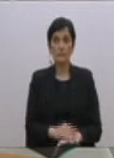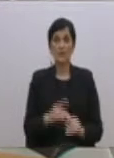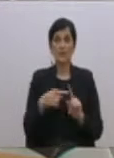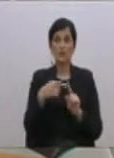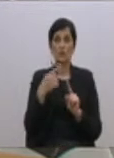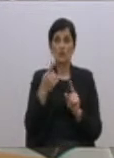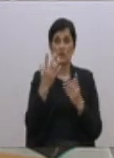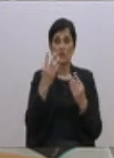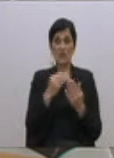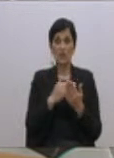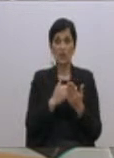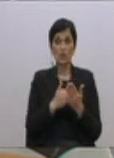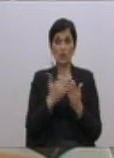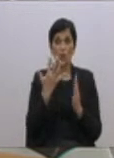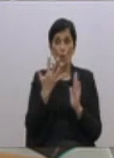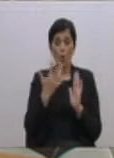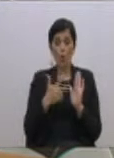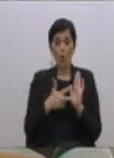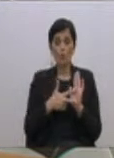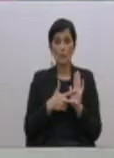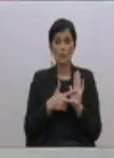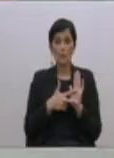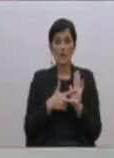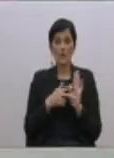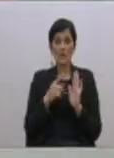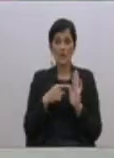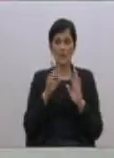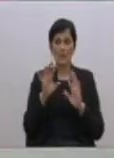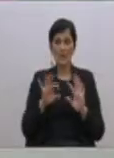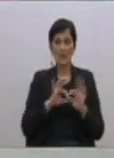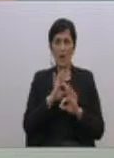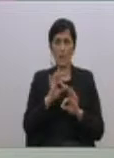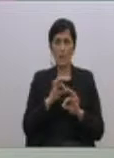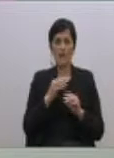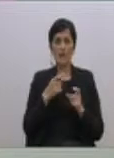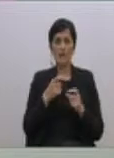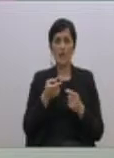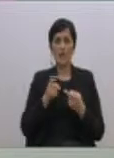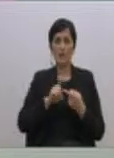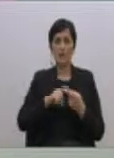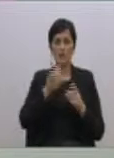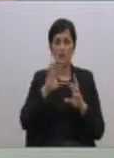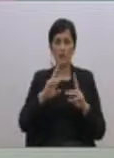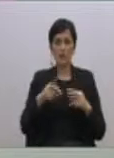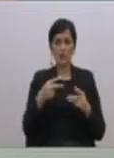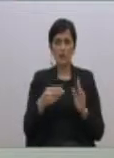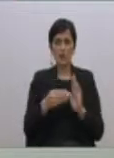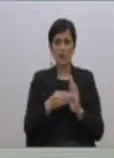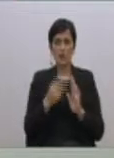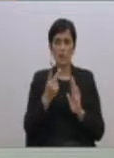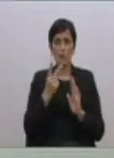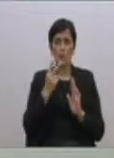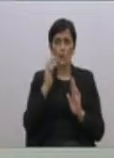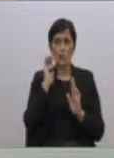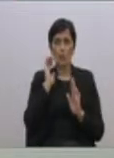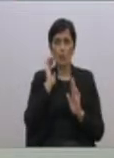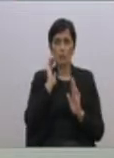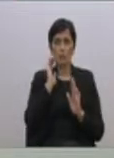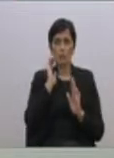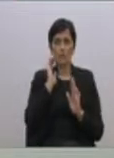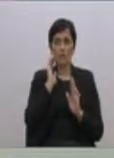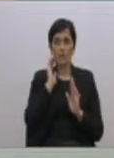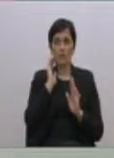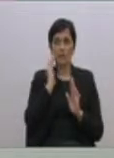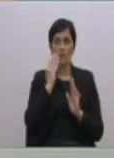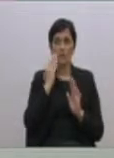Shemdegi ar 1358-ის საკითხი, კანონის პროექტი იარაღის შესახებ საქართველოს კანონში ძლიერ შეტანის თაობაზე მეორე